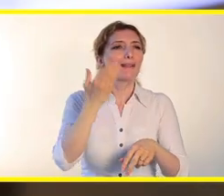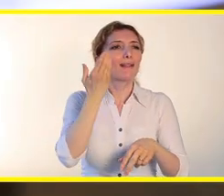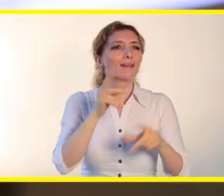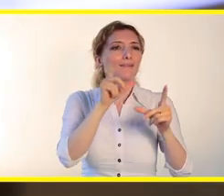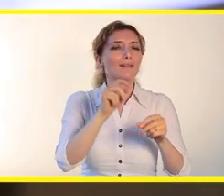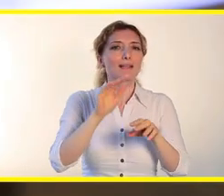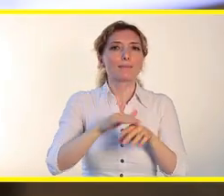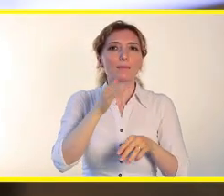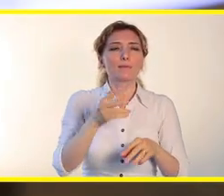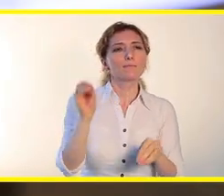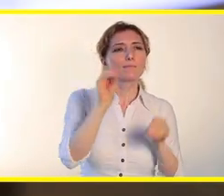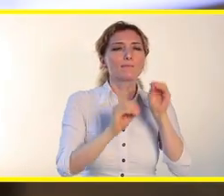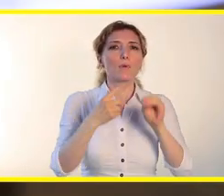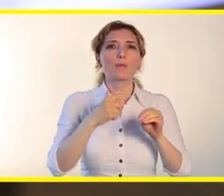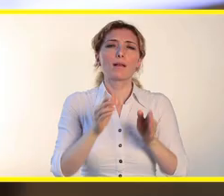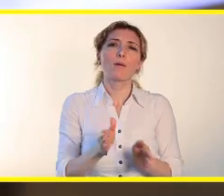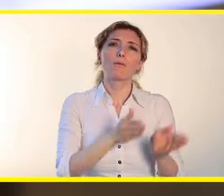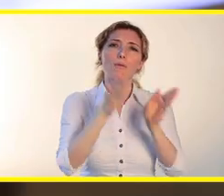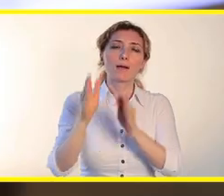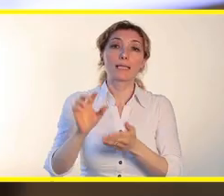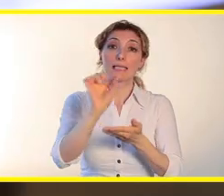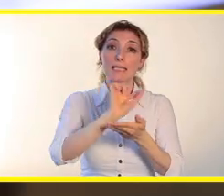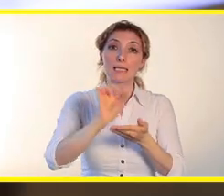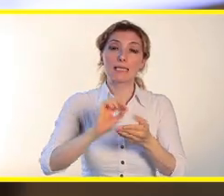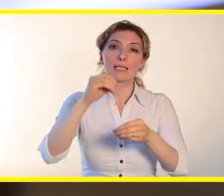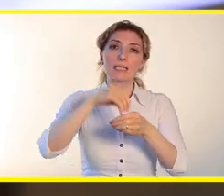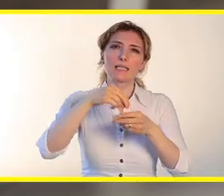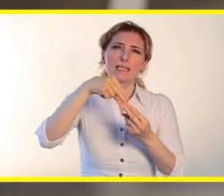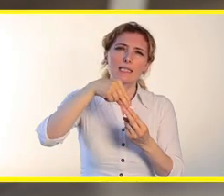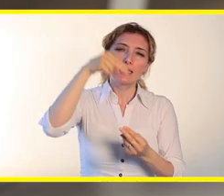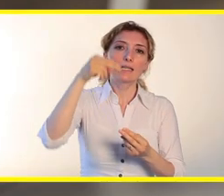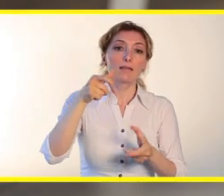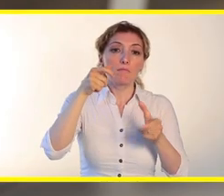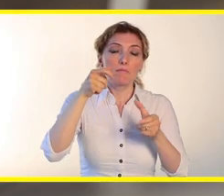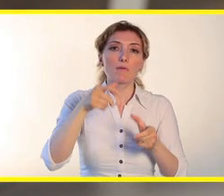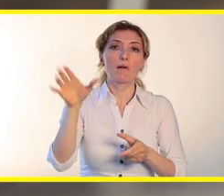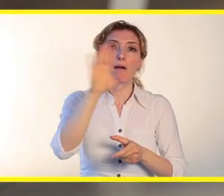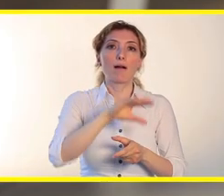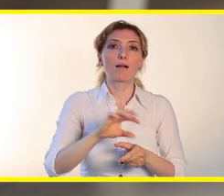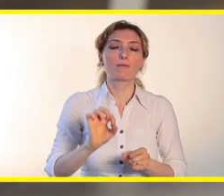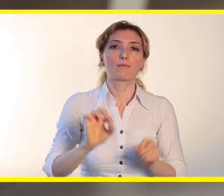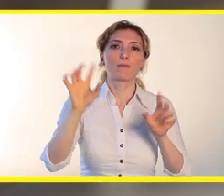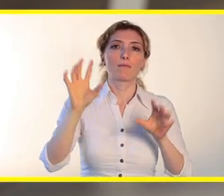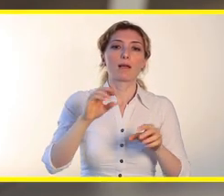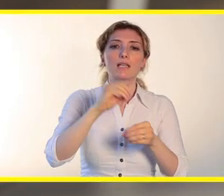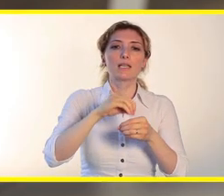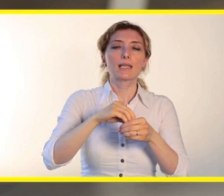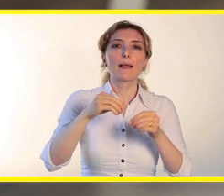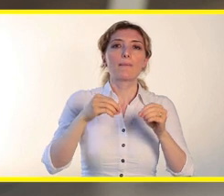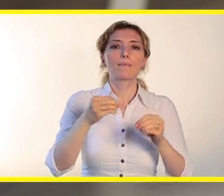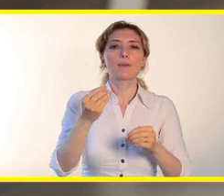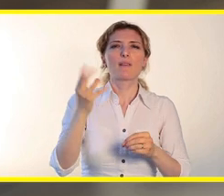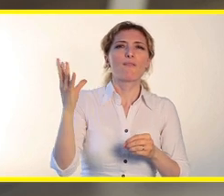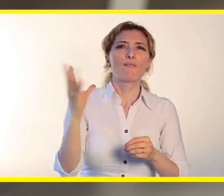4 donanım özellikleriyle olduğu kadar yazılımlarıyla da dikkat çekiyor. Note 4'ün çoklu pencere özelliği ile aynı